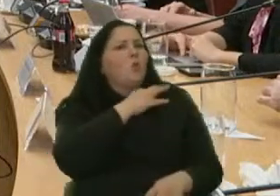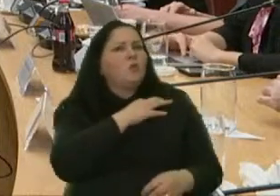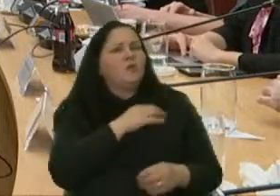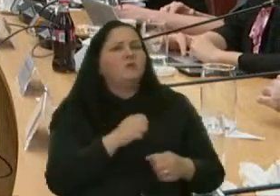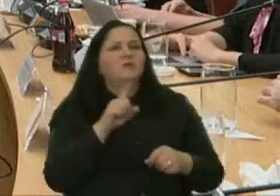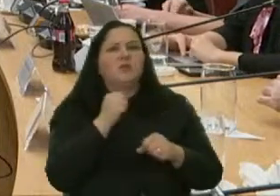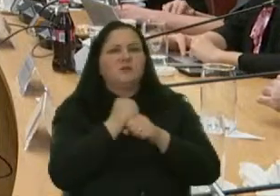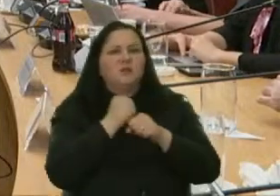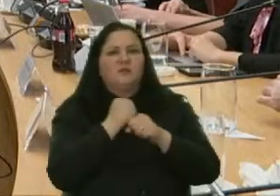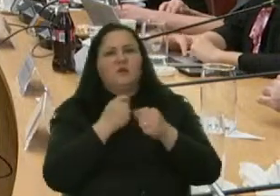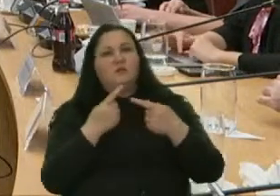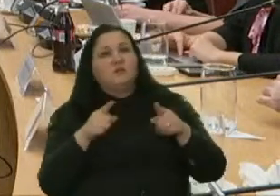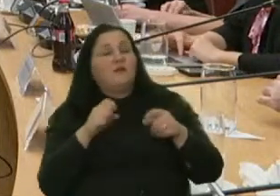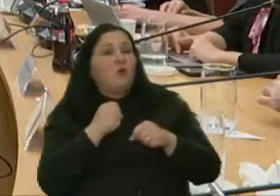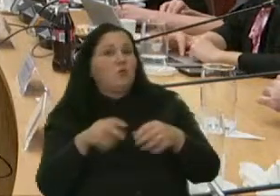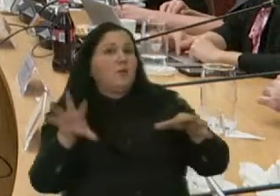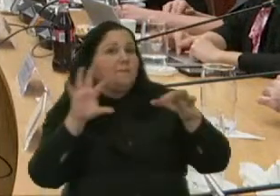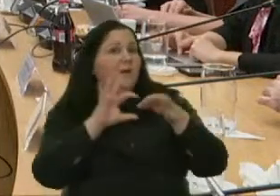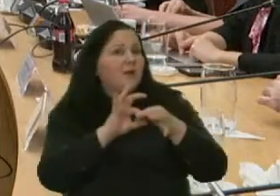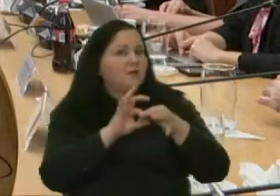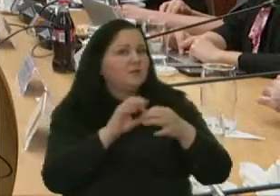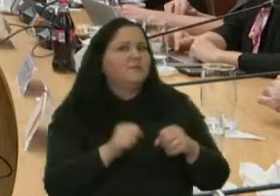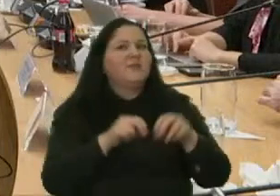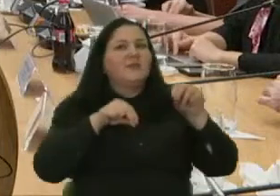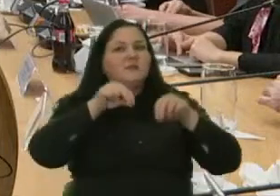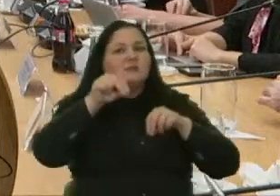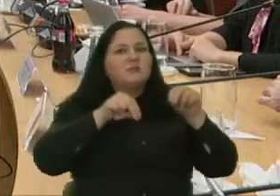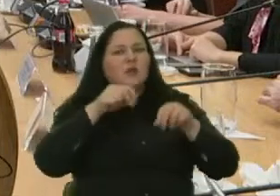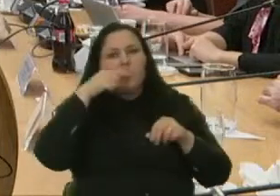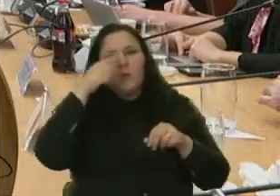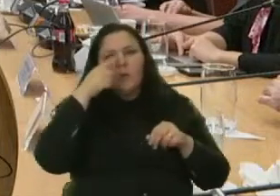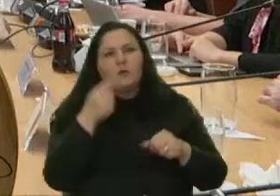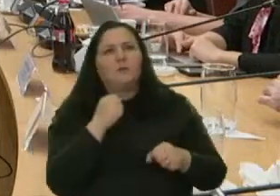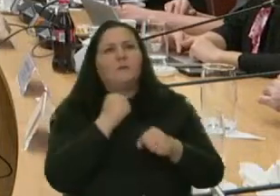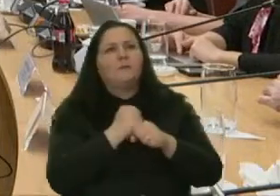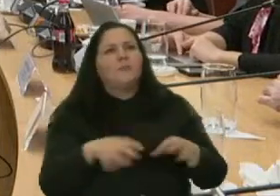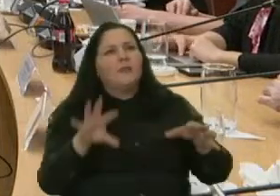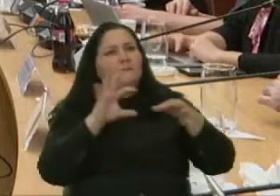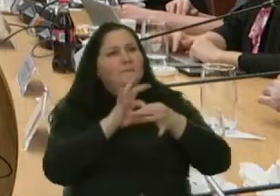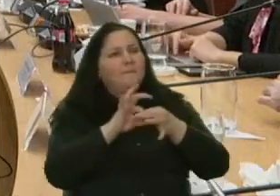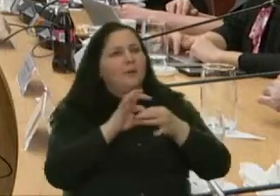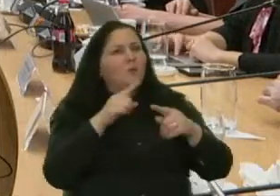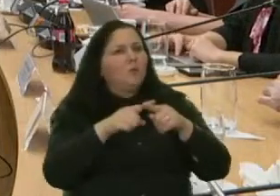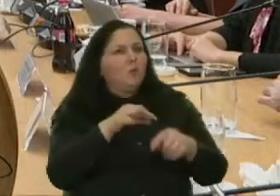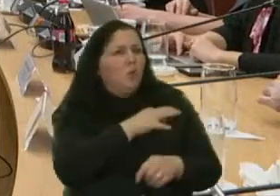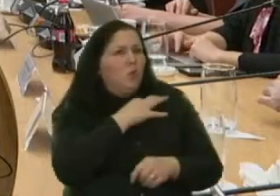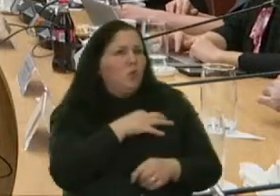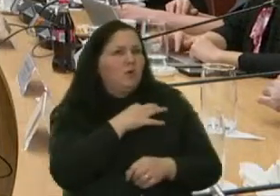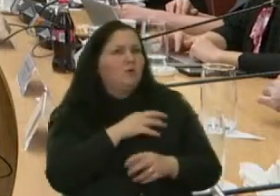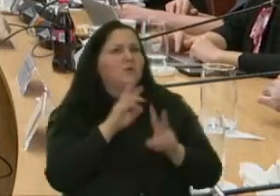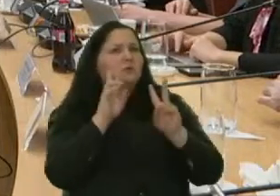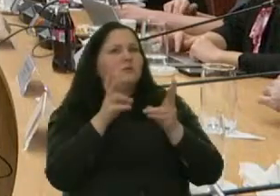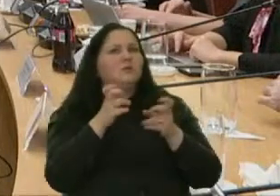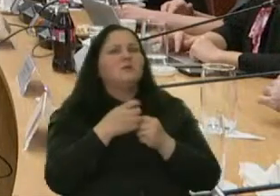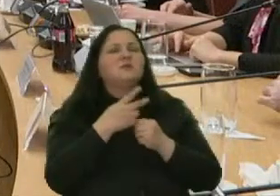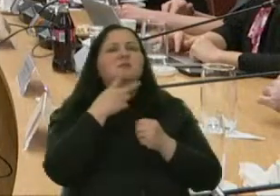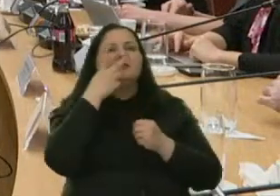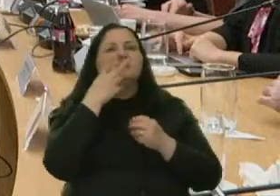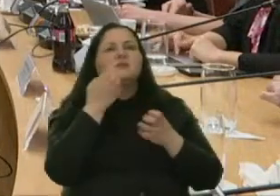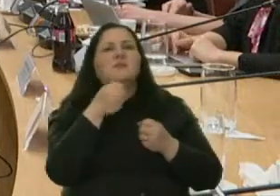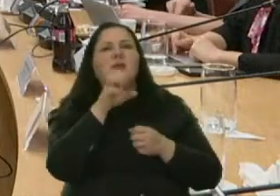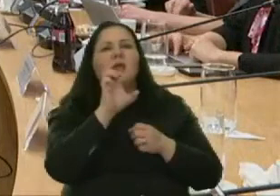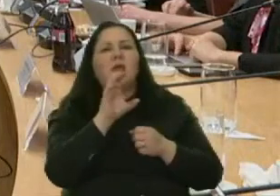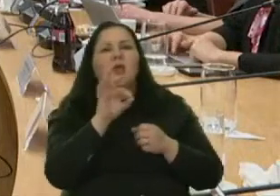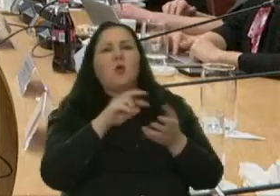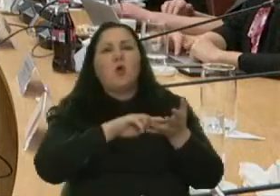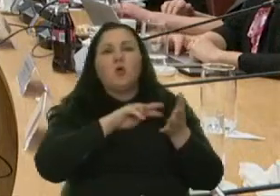separate Deci în parteneriat cu universitățile strategiile orașului au fost făcute împreună cu cu universitățile Deci eu cred că trebuie să discutăm aici despre ecosistem și